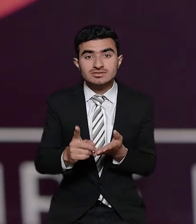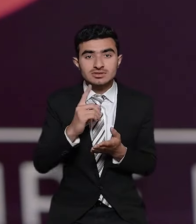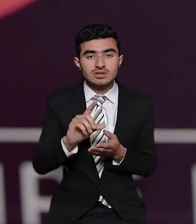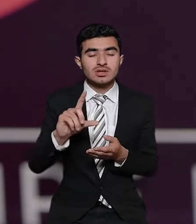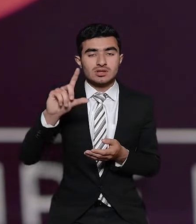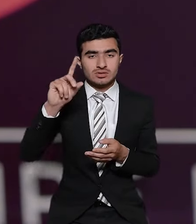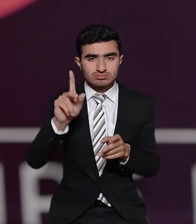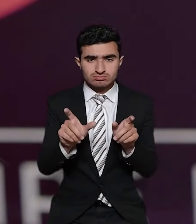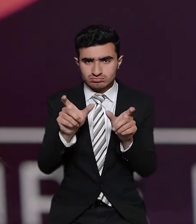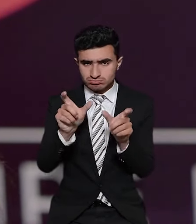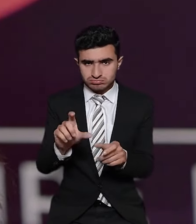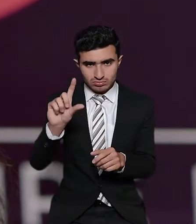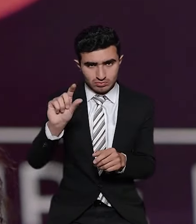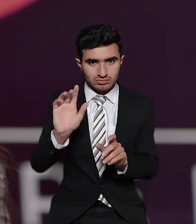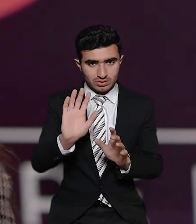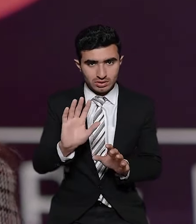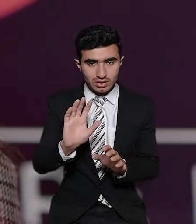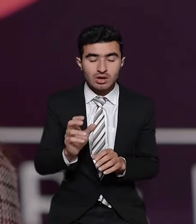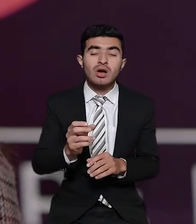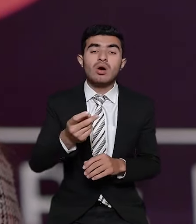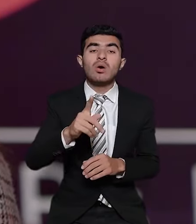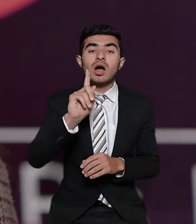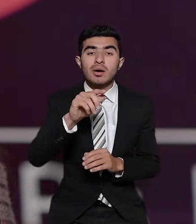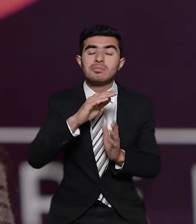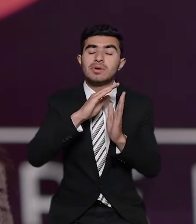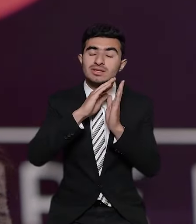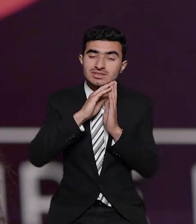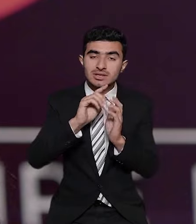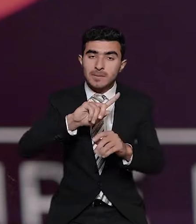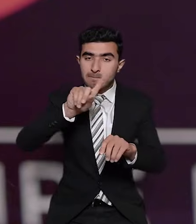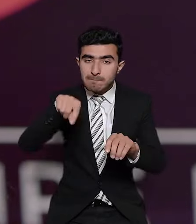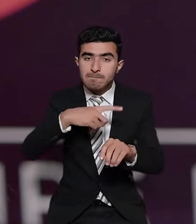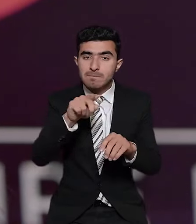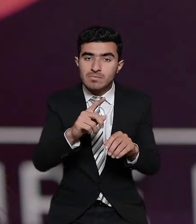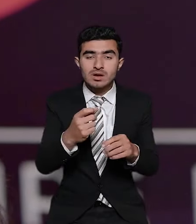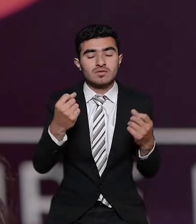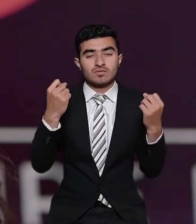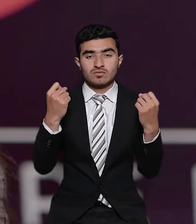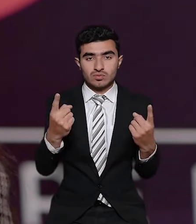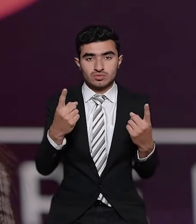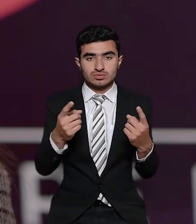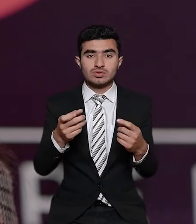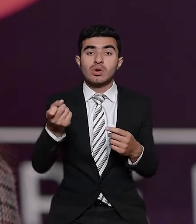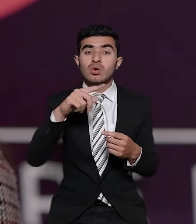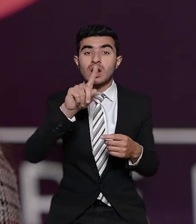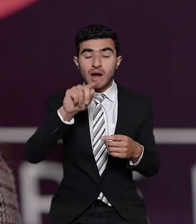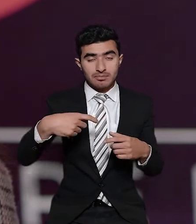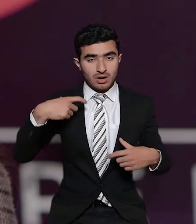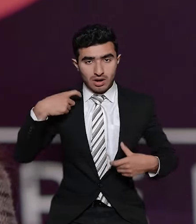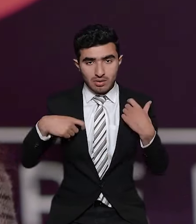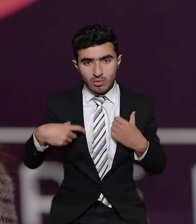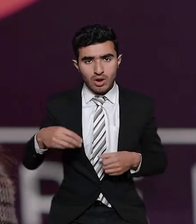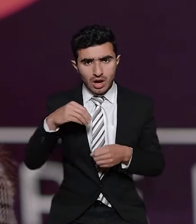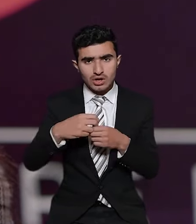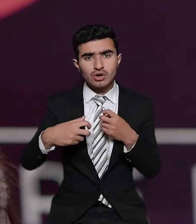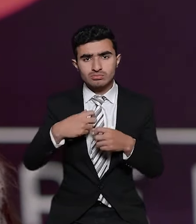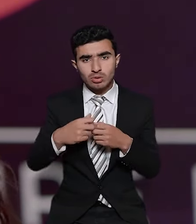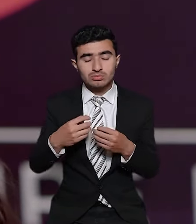ویٹ وہ کنٹرول میں رہتا ہے. Your sleep patterns improve. Inflammations in your body go